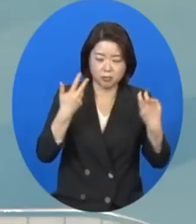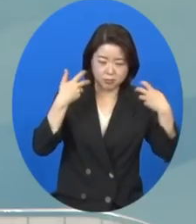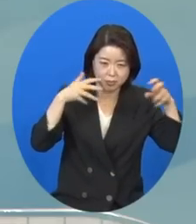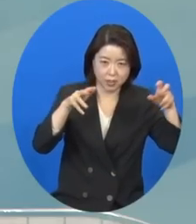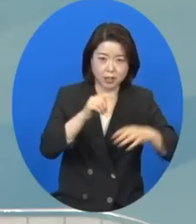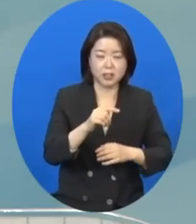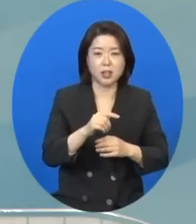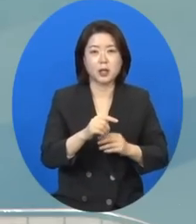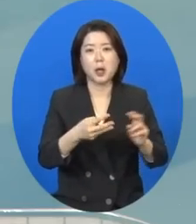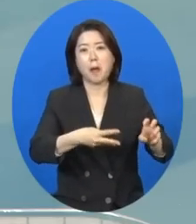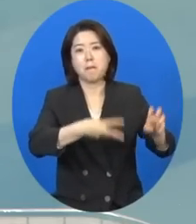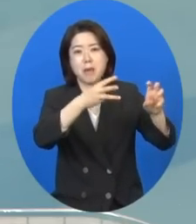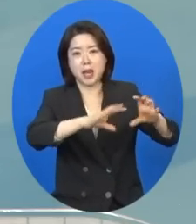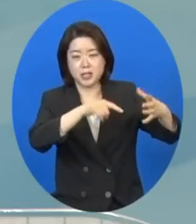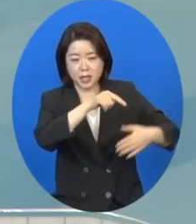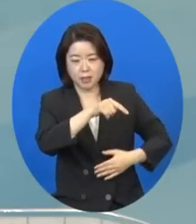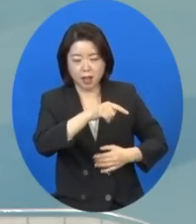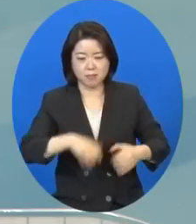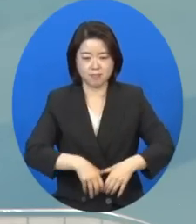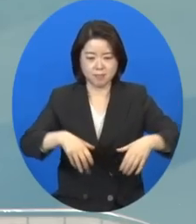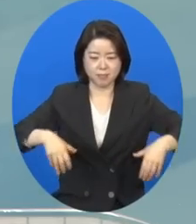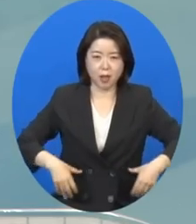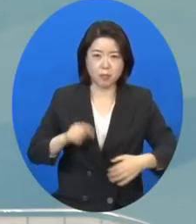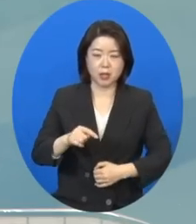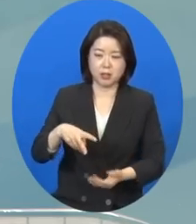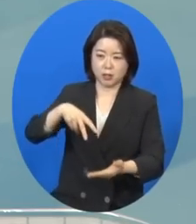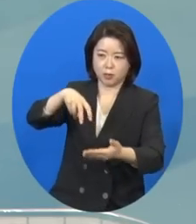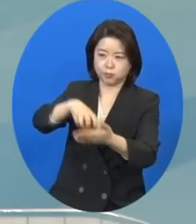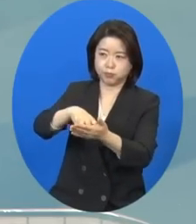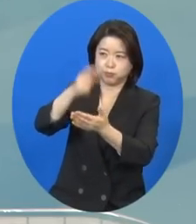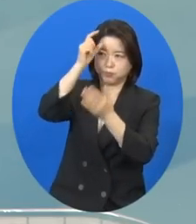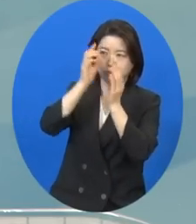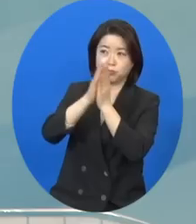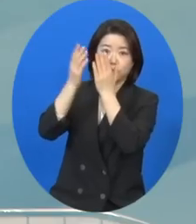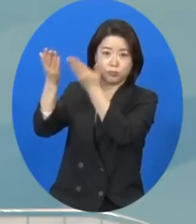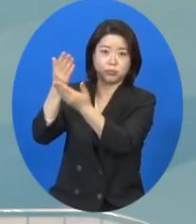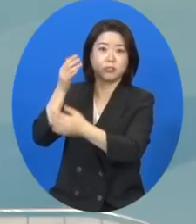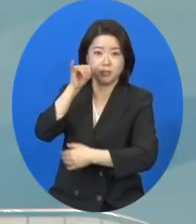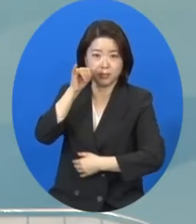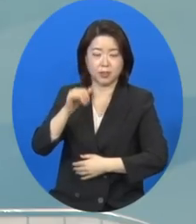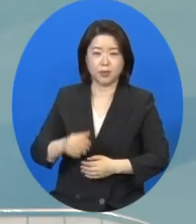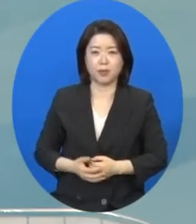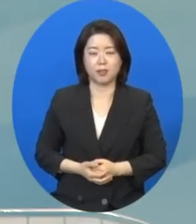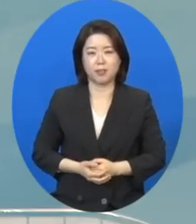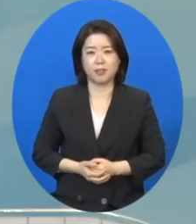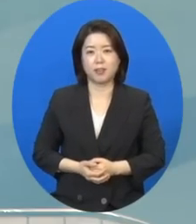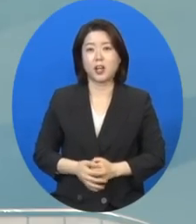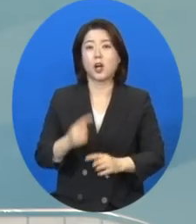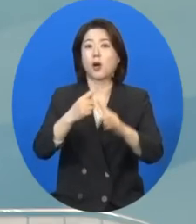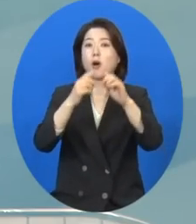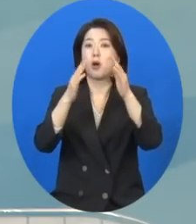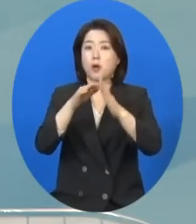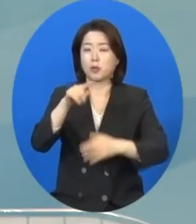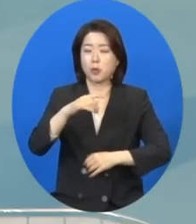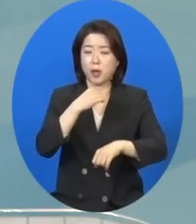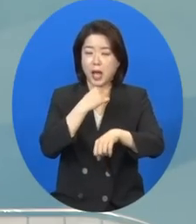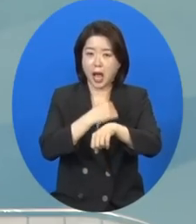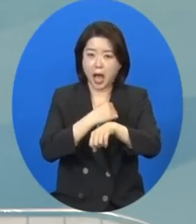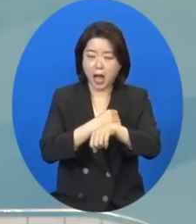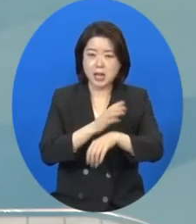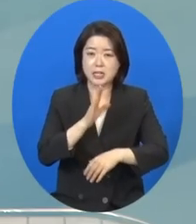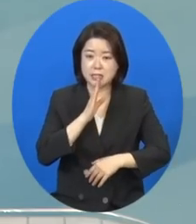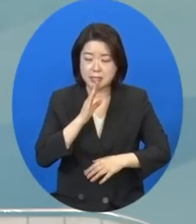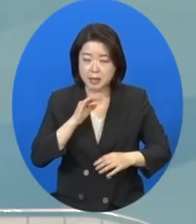페르시아의 제국의 한복판에서 담대하게 그렇게 무릎을 꿇었던 것이죠 여러분 교회에 교회가 해야 될 참된